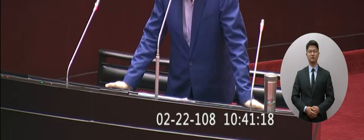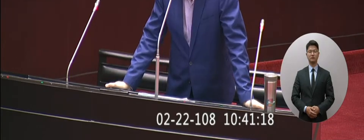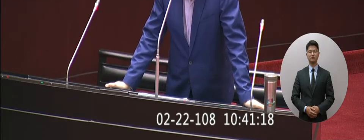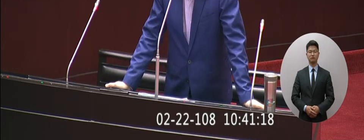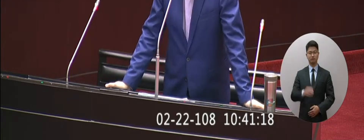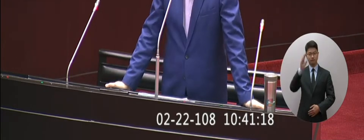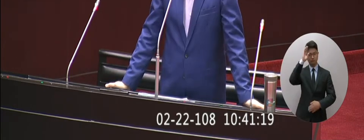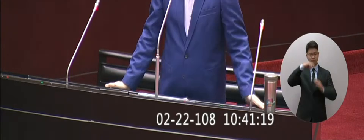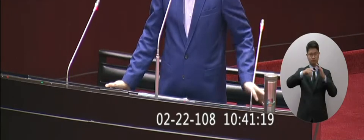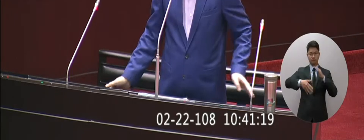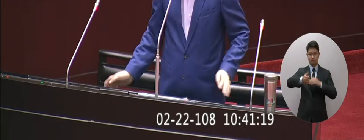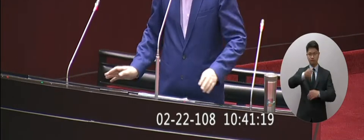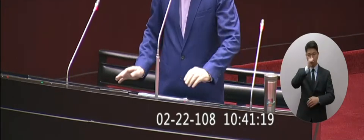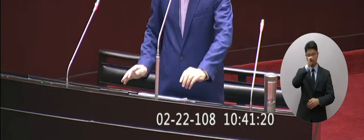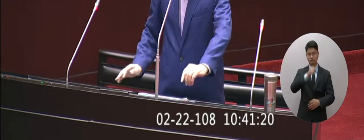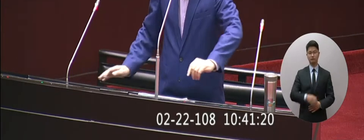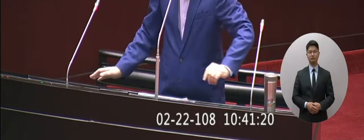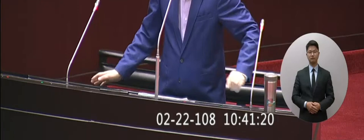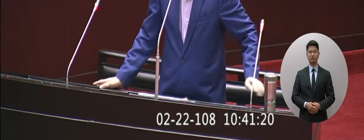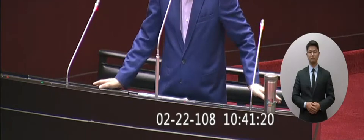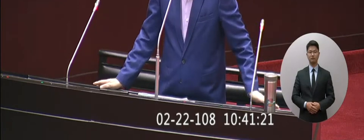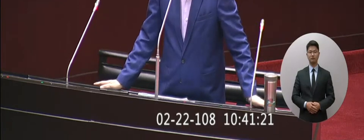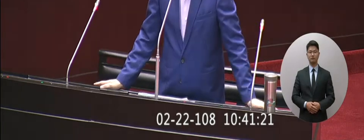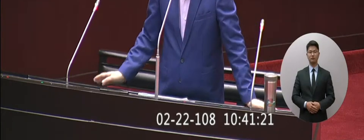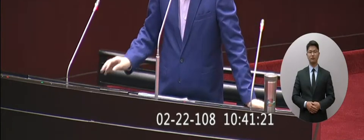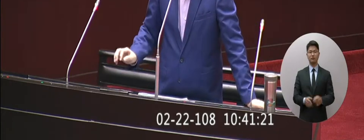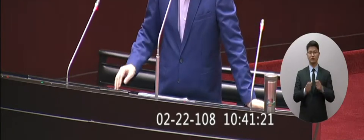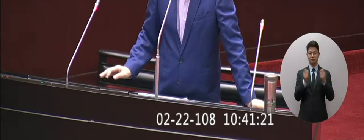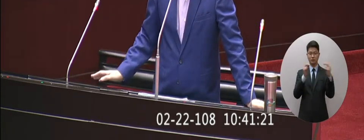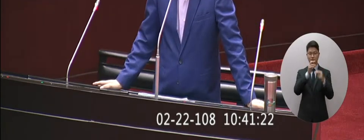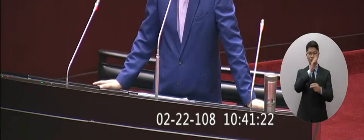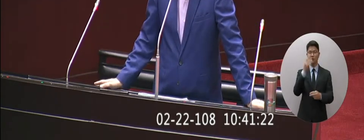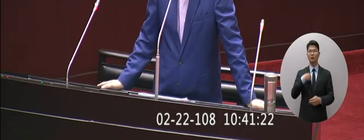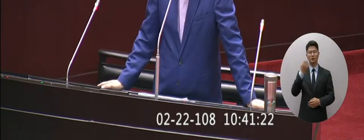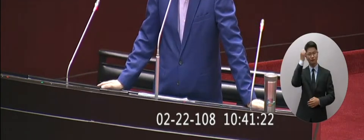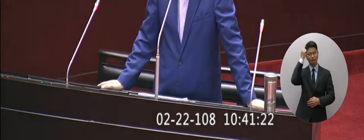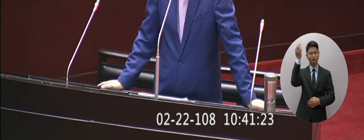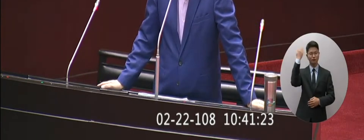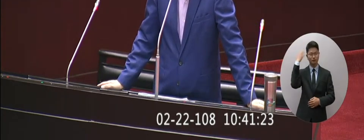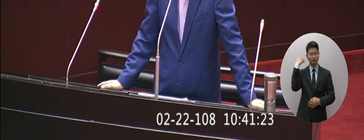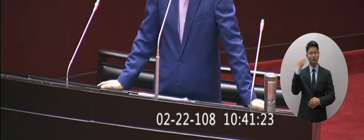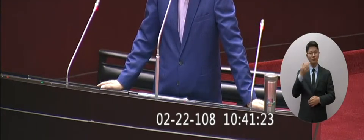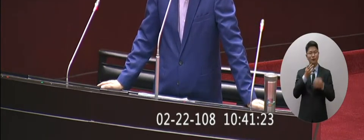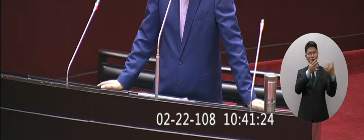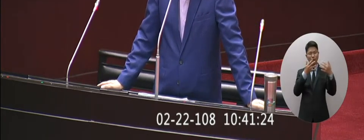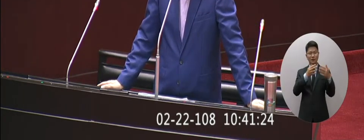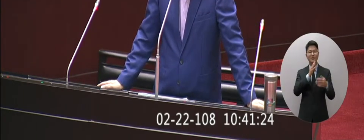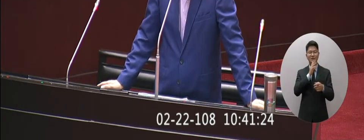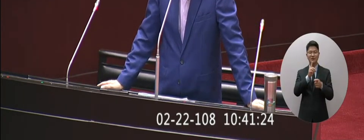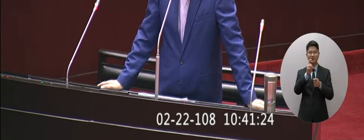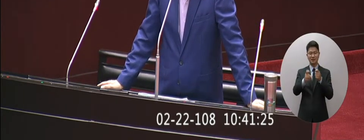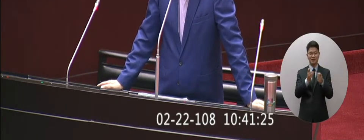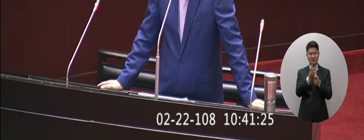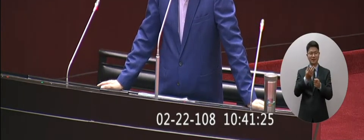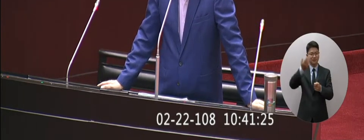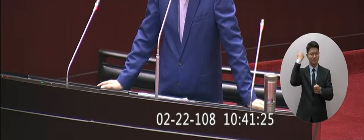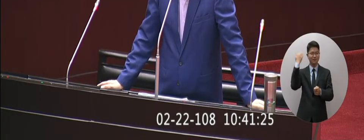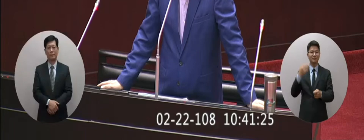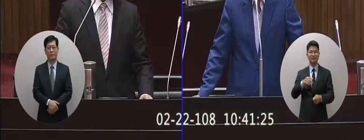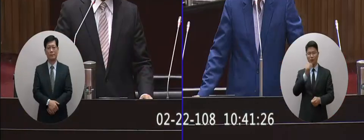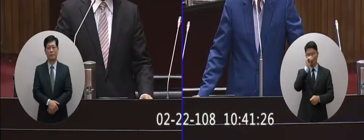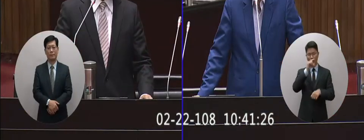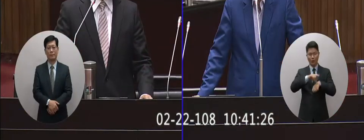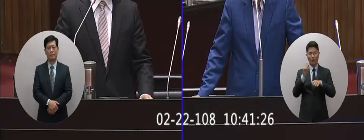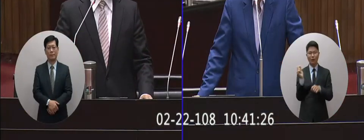苏院长好，好， 委员你好， 久别重逢，上次我记得在这边咨询你是13年前哈，好快哈。你还是